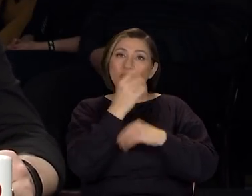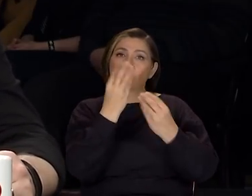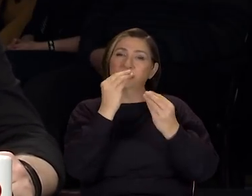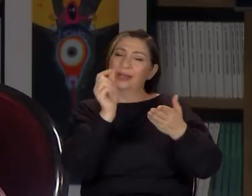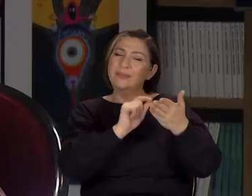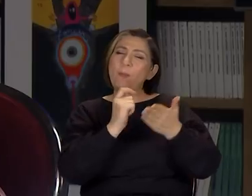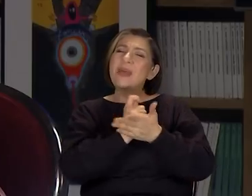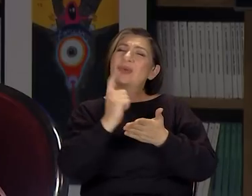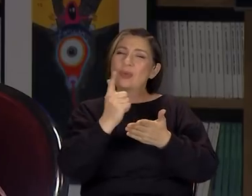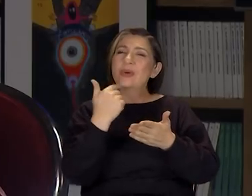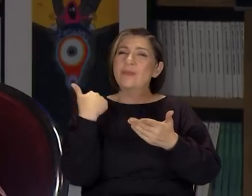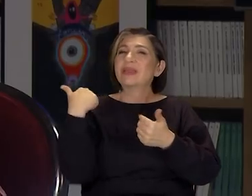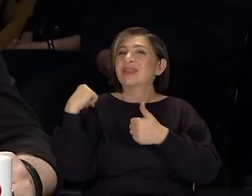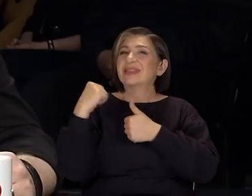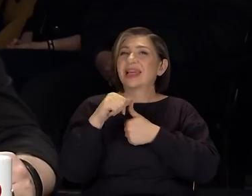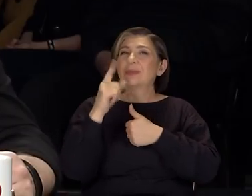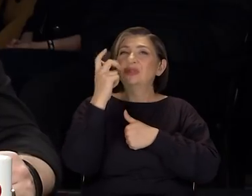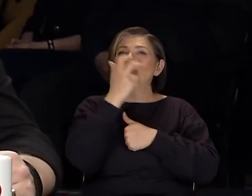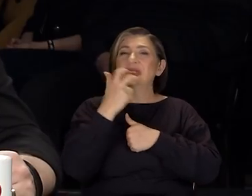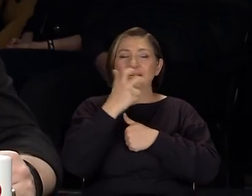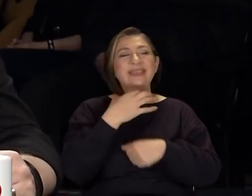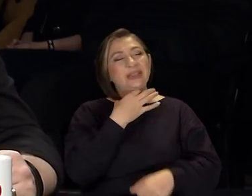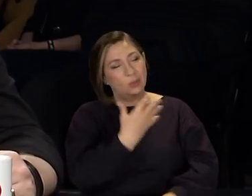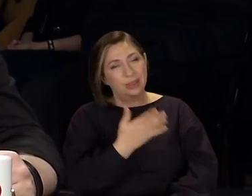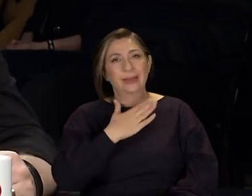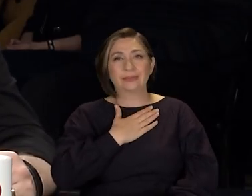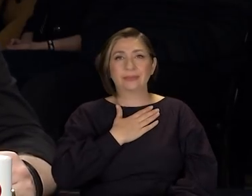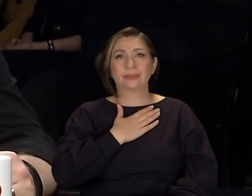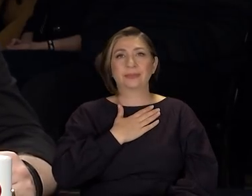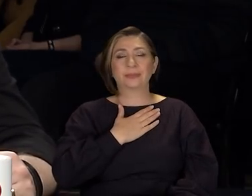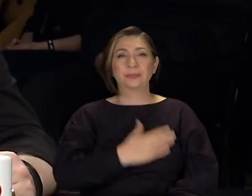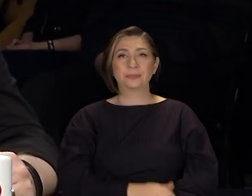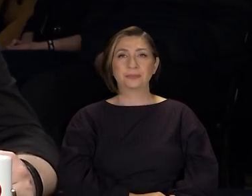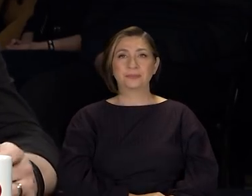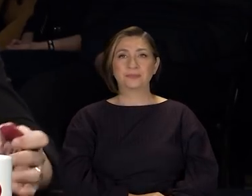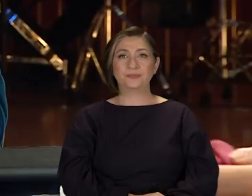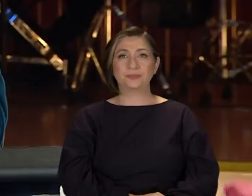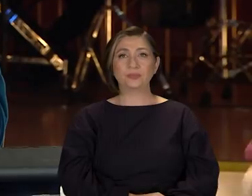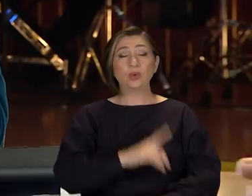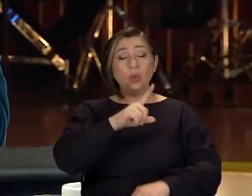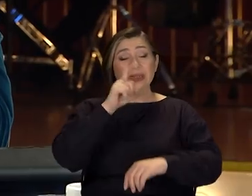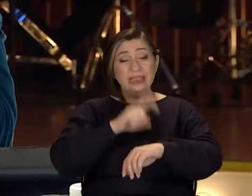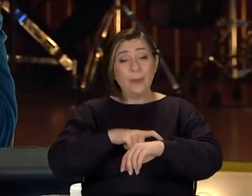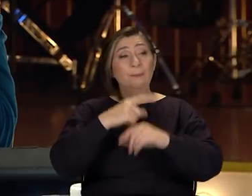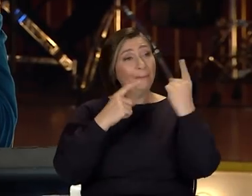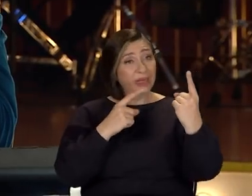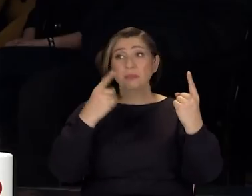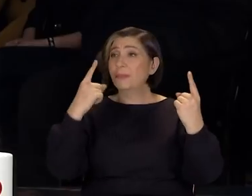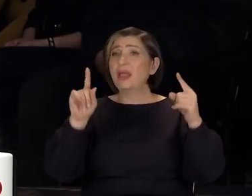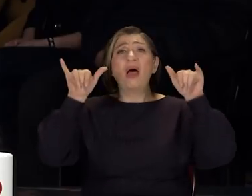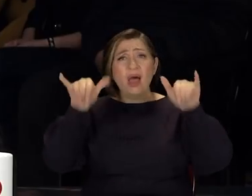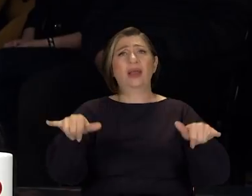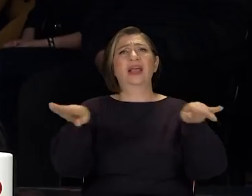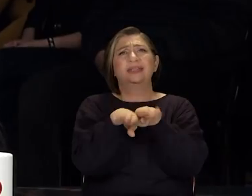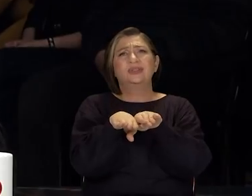güzeldi yazınız. Tekrar ben de bir şarkıcı olarak size teşekkür edeyim. Ben teşekkür ederim. O dönem içerisinde bir kişi de birdir, bin kişi de birdir